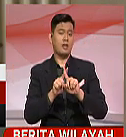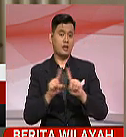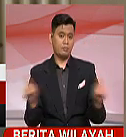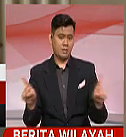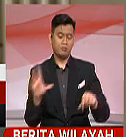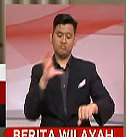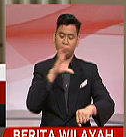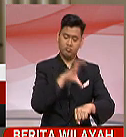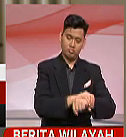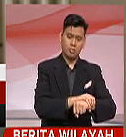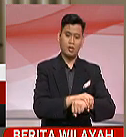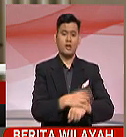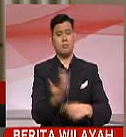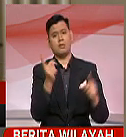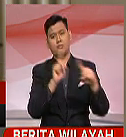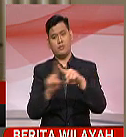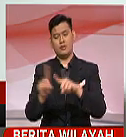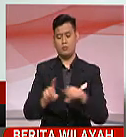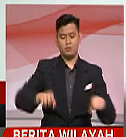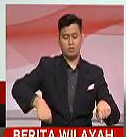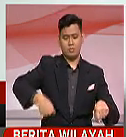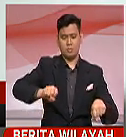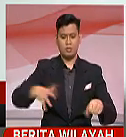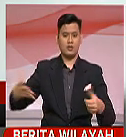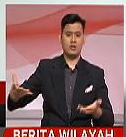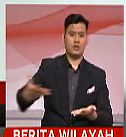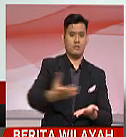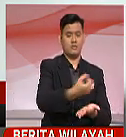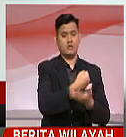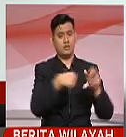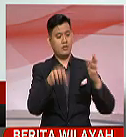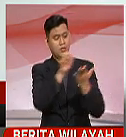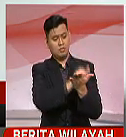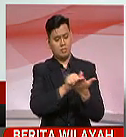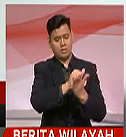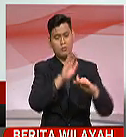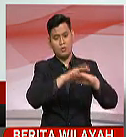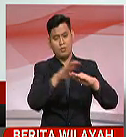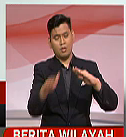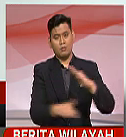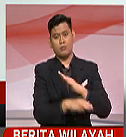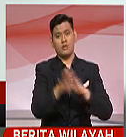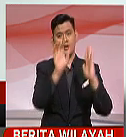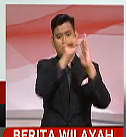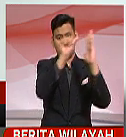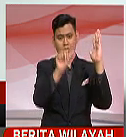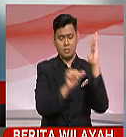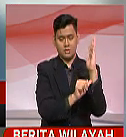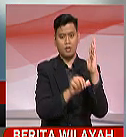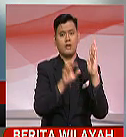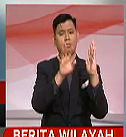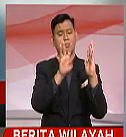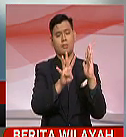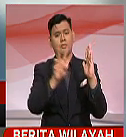tujuh buah motosikal pelbagai jenama disita. Kes disiasat mengikut Seksyen 42-1 Akta